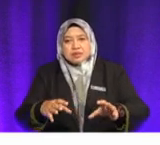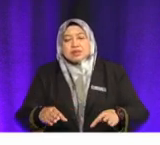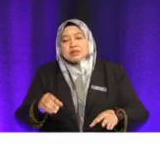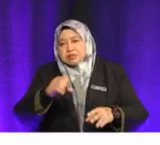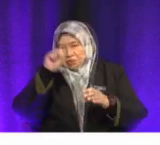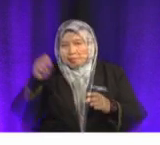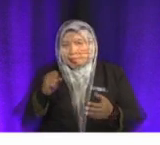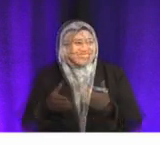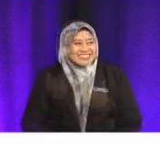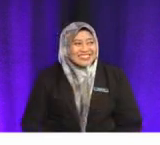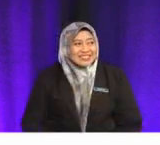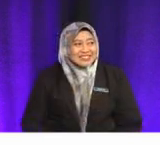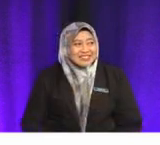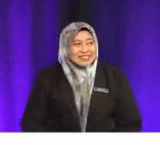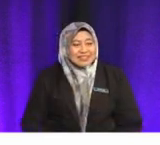dia